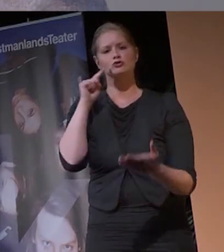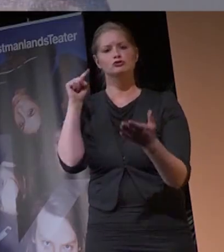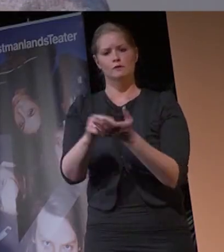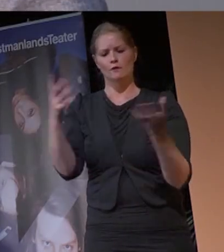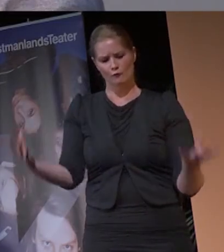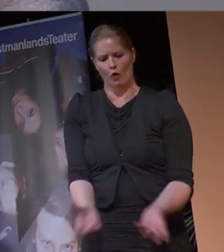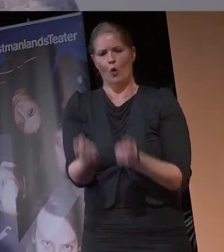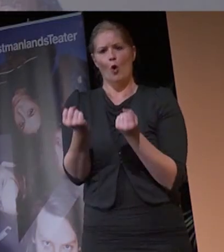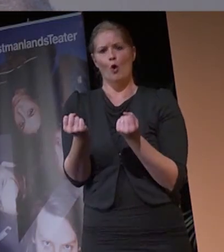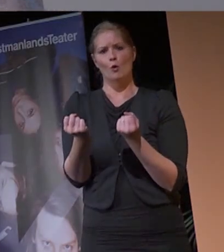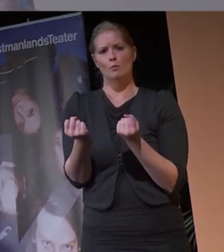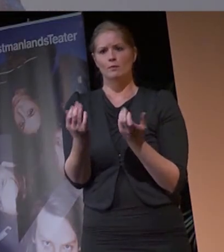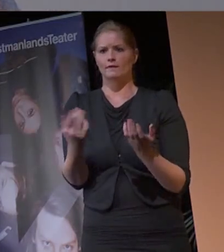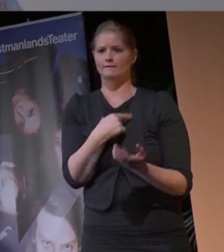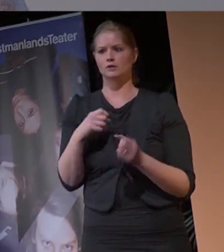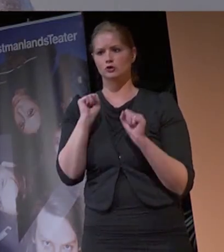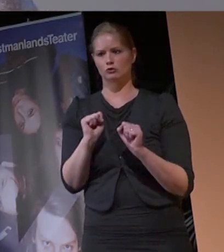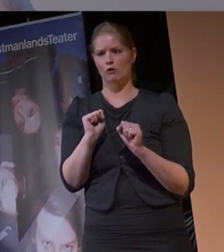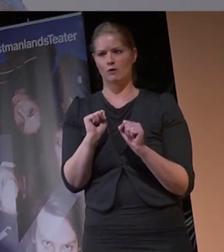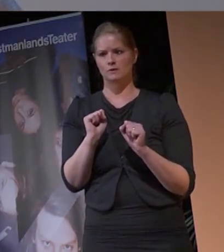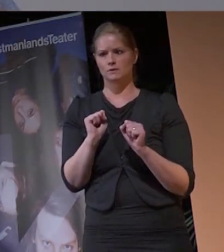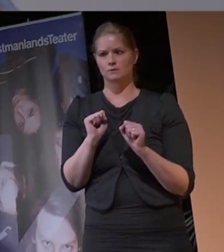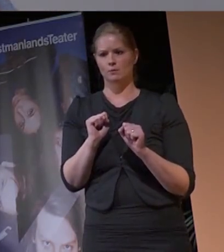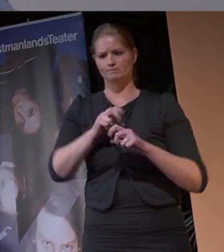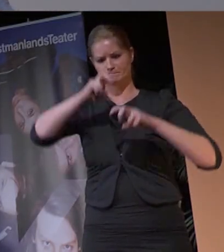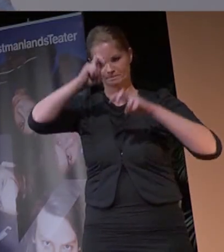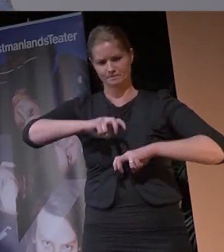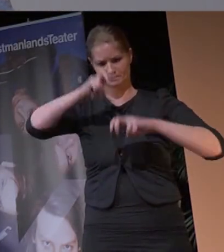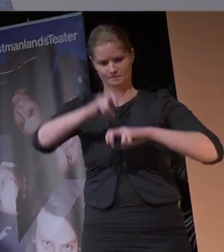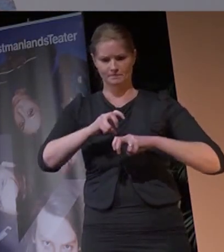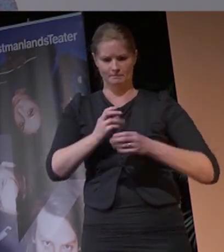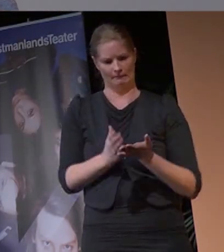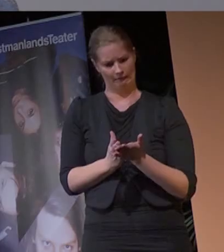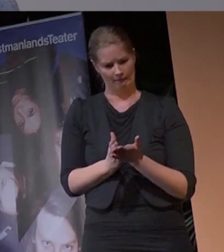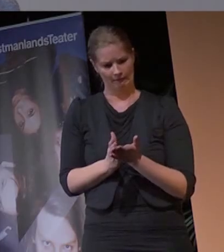när vi nu ser över och ska arbeta fram en